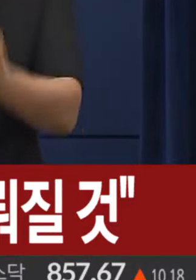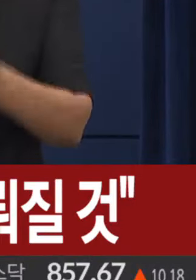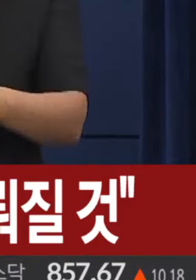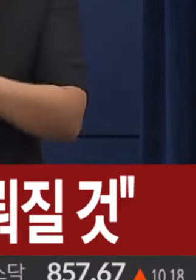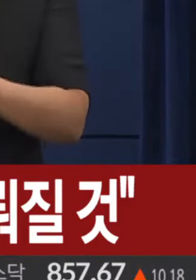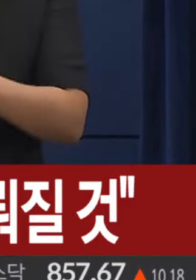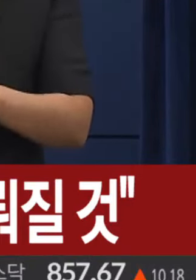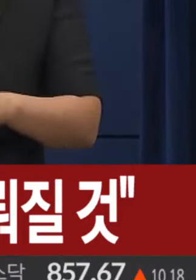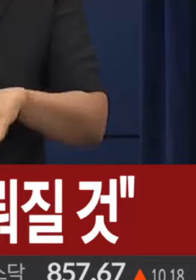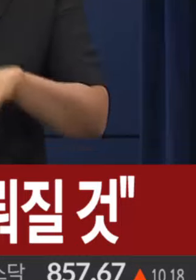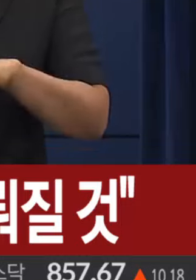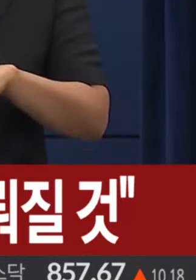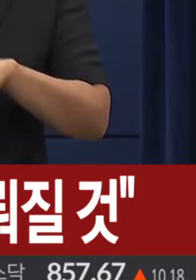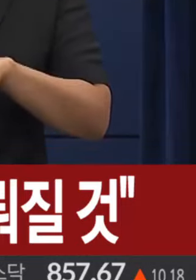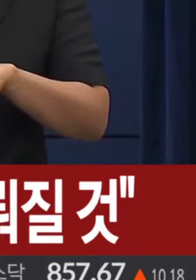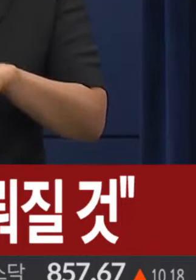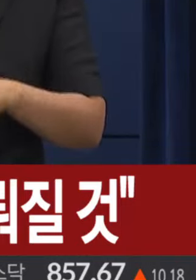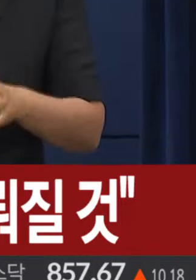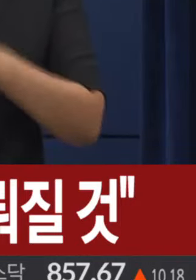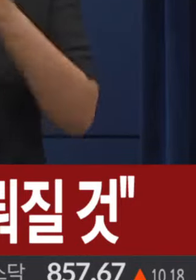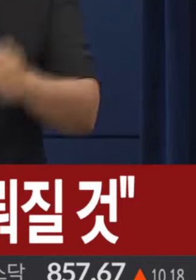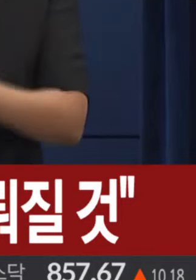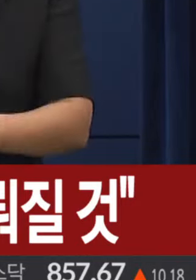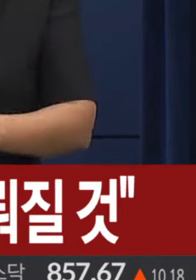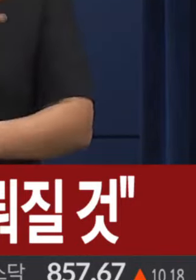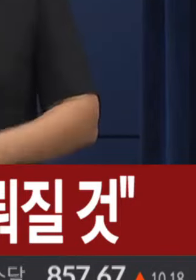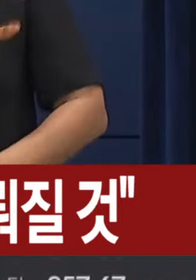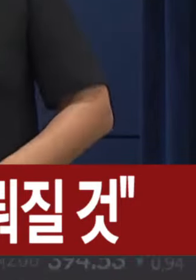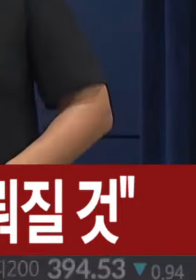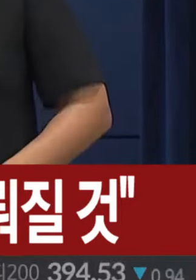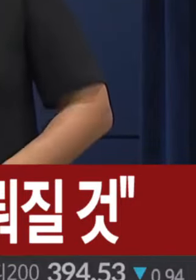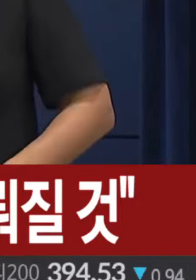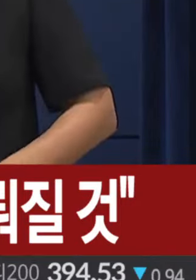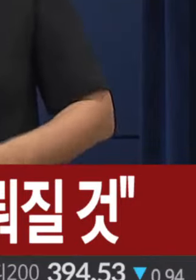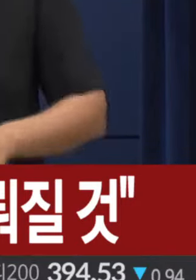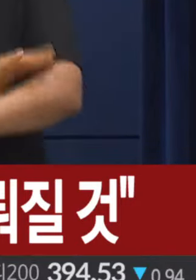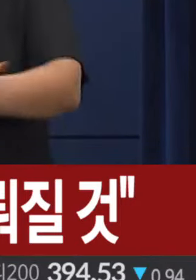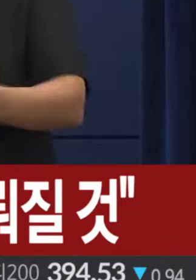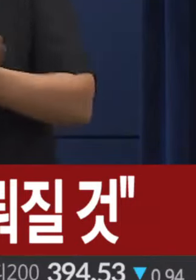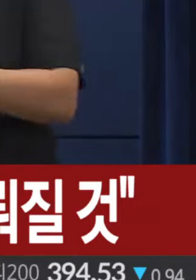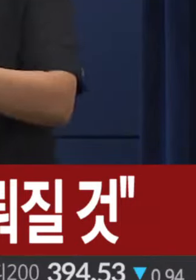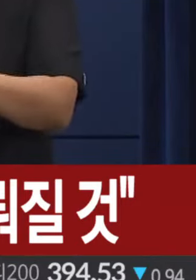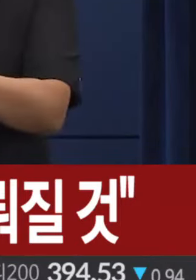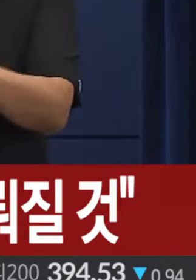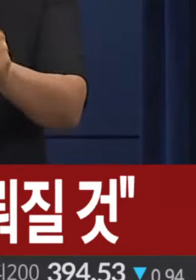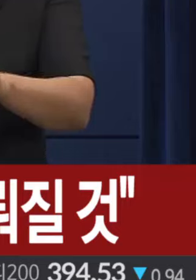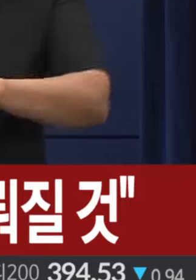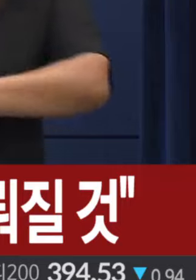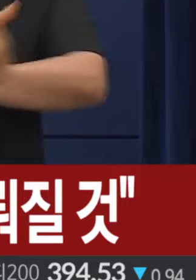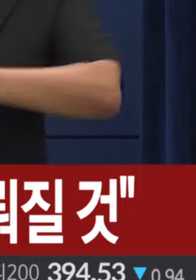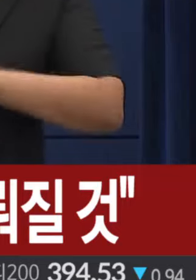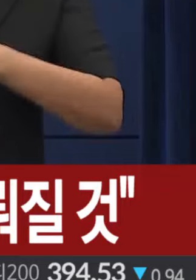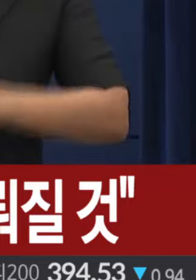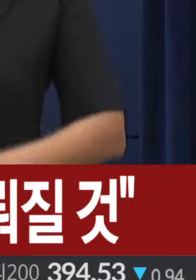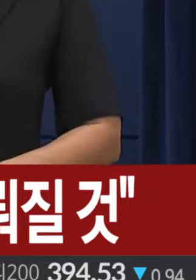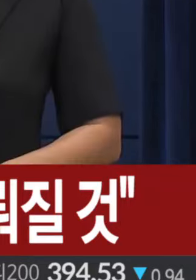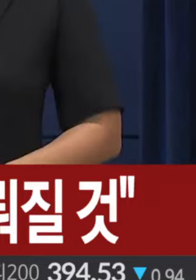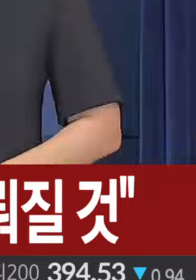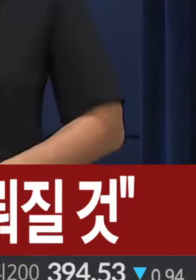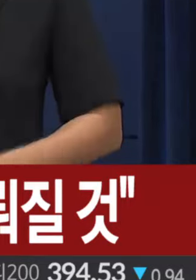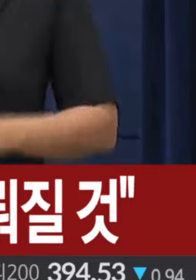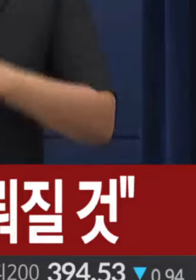특례를 마련하겠습니다. 이는 중증 응급 환자의 진료 공백을 최소화하고